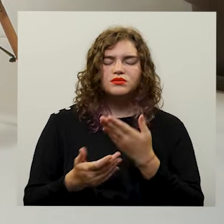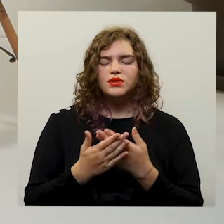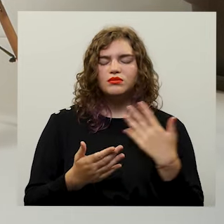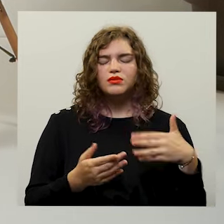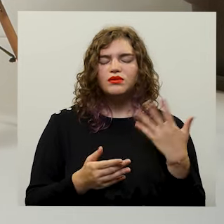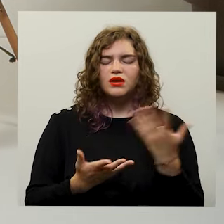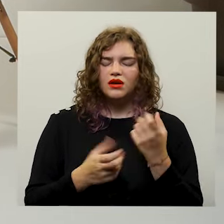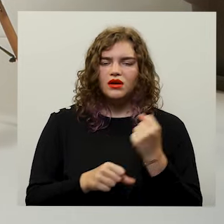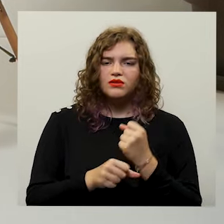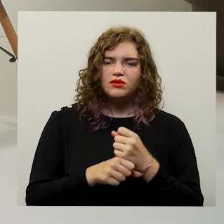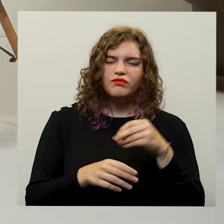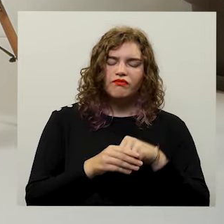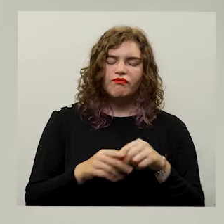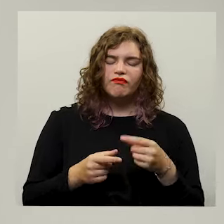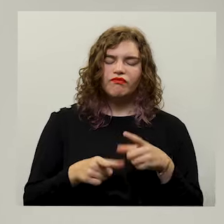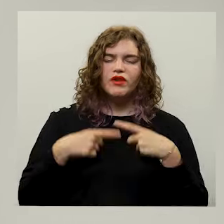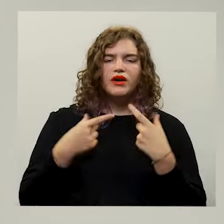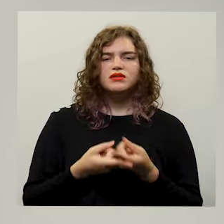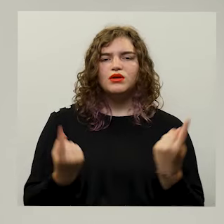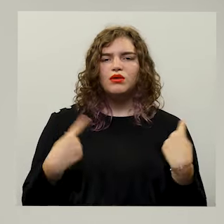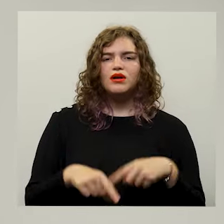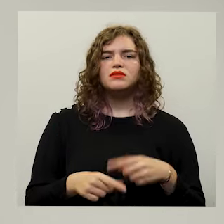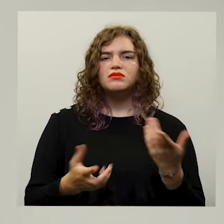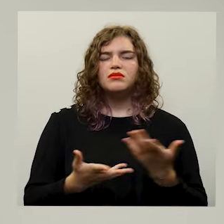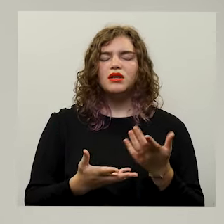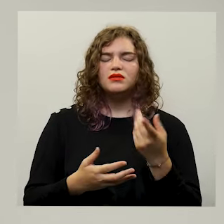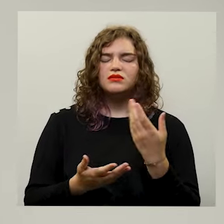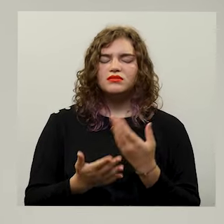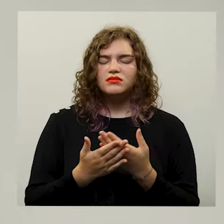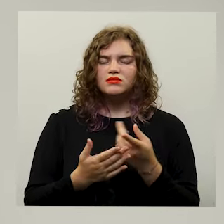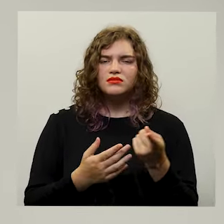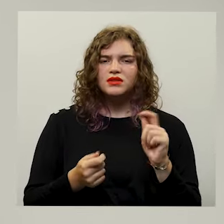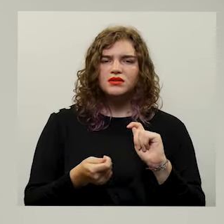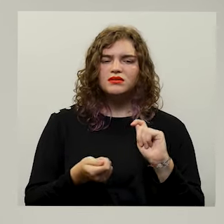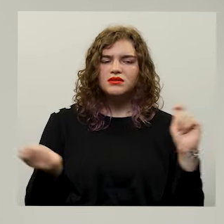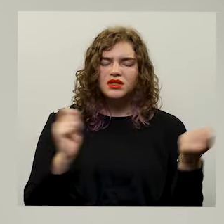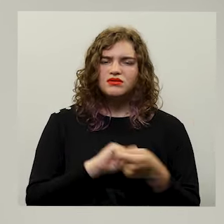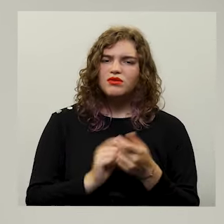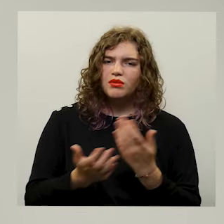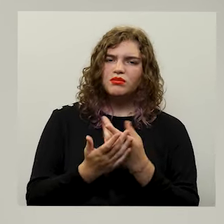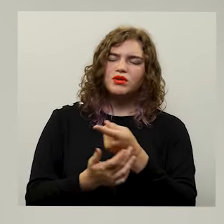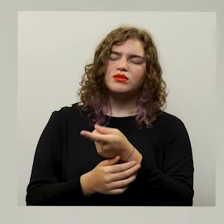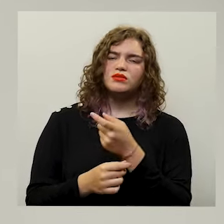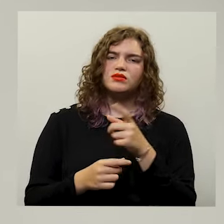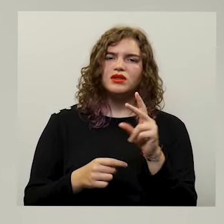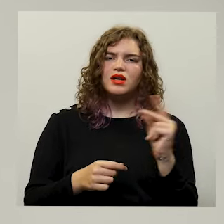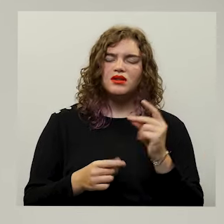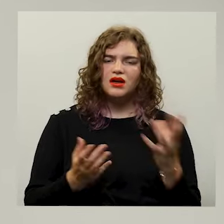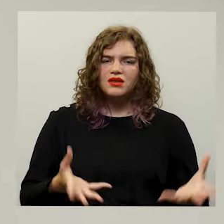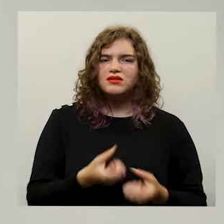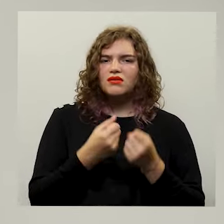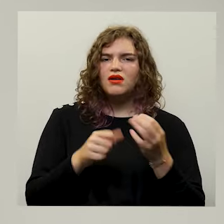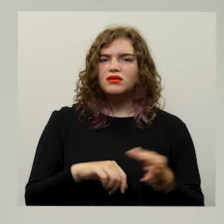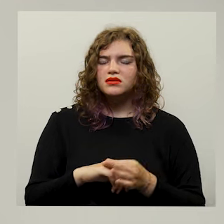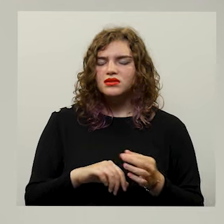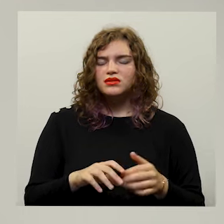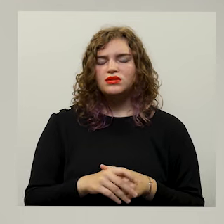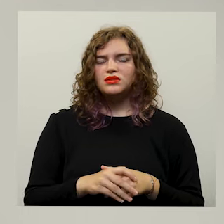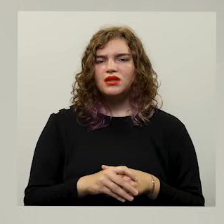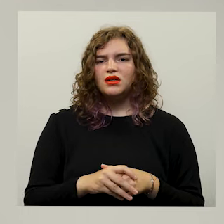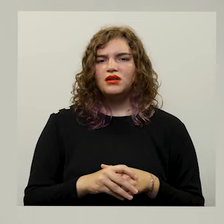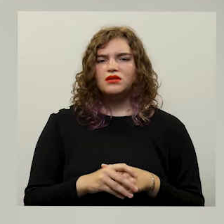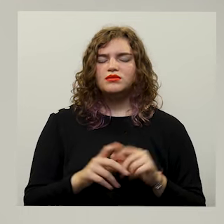pe care ai făcut-o în viața noastră, pentru transformarea lui Daniel, pentru că ne-ai salvat căsnicia. Doamne, știm